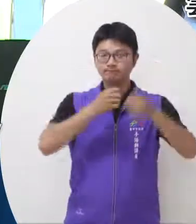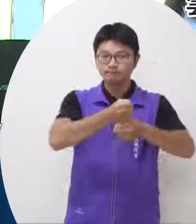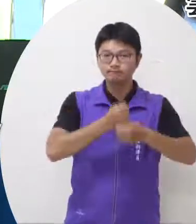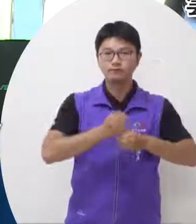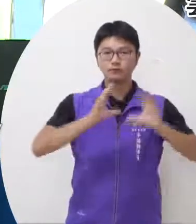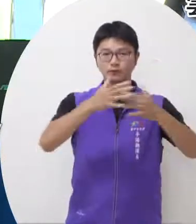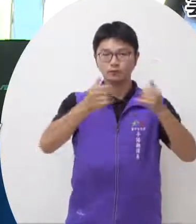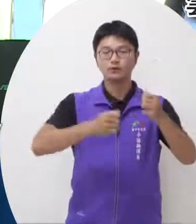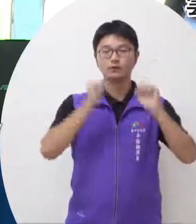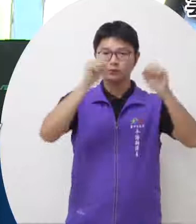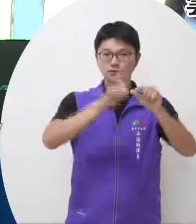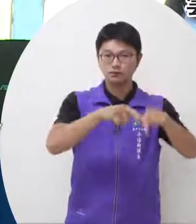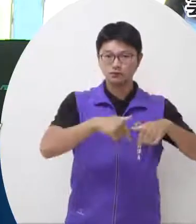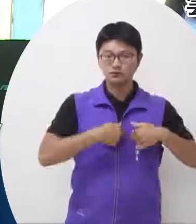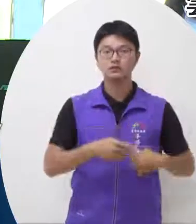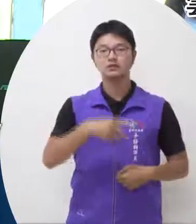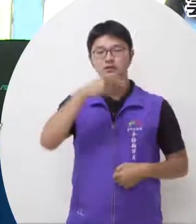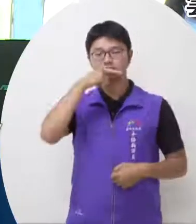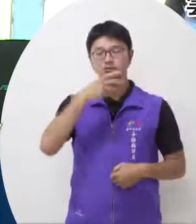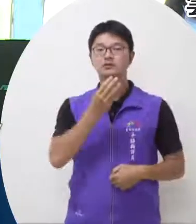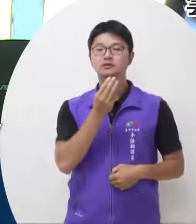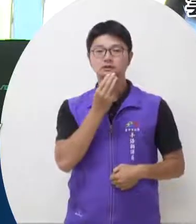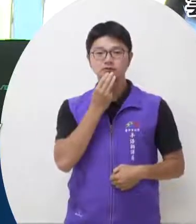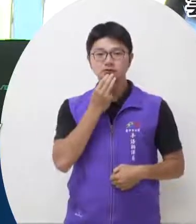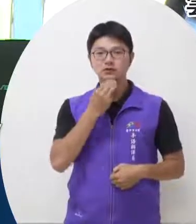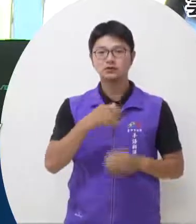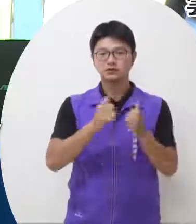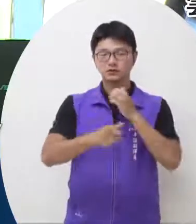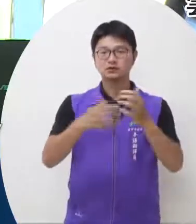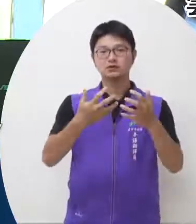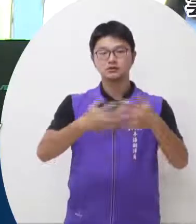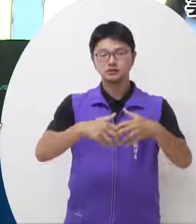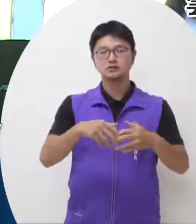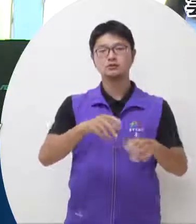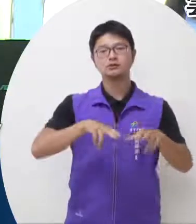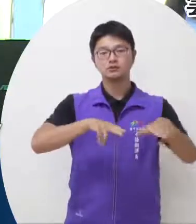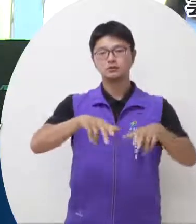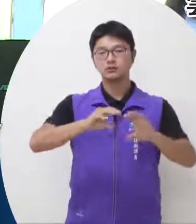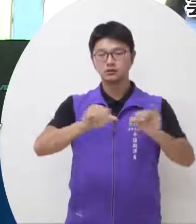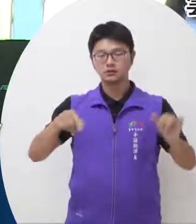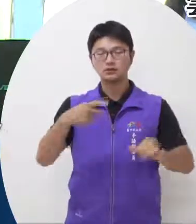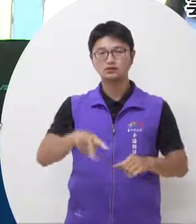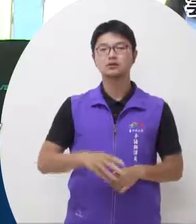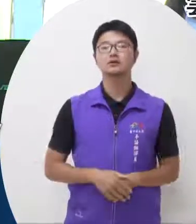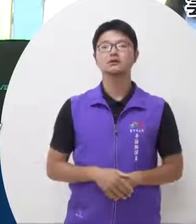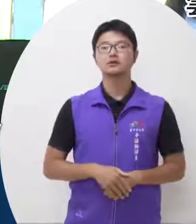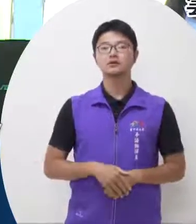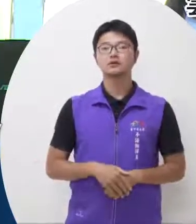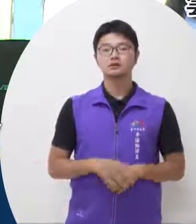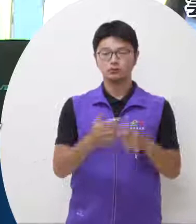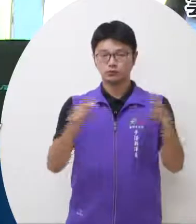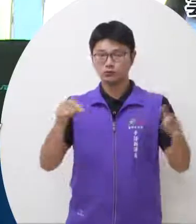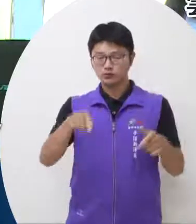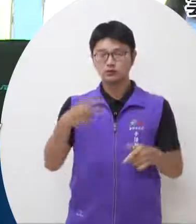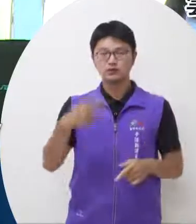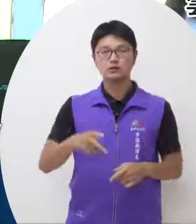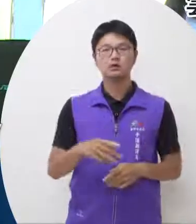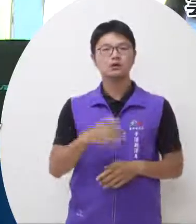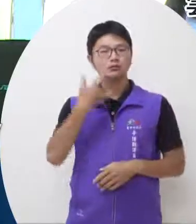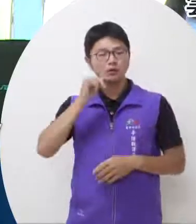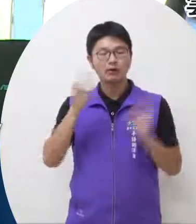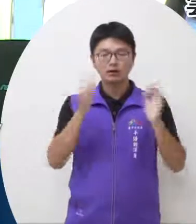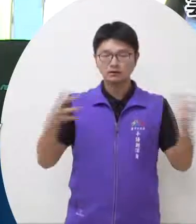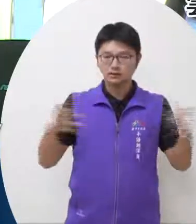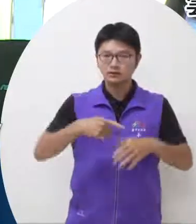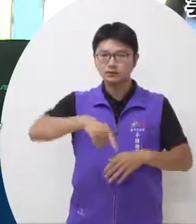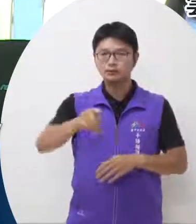心、日翔生机园地、张家祖庙、台中都会公园啊。那在亲子共游的路线的部分，我们规划的是